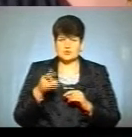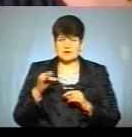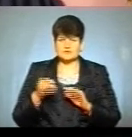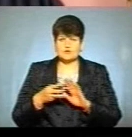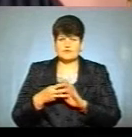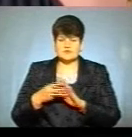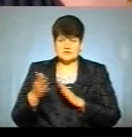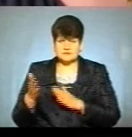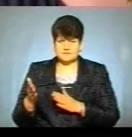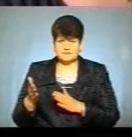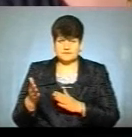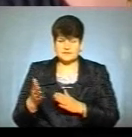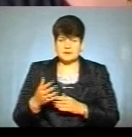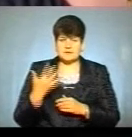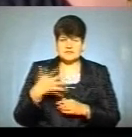місто Тернопіль,